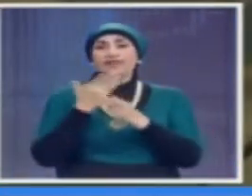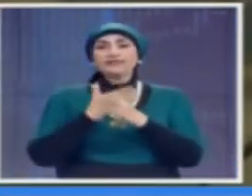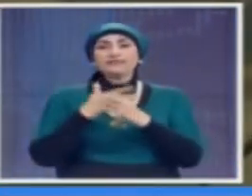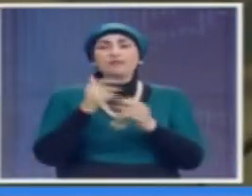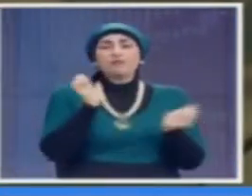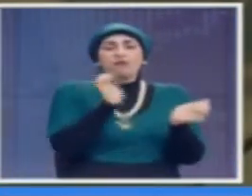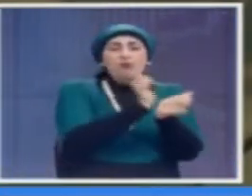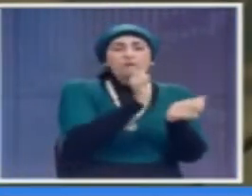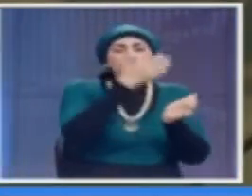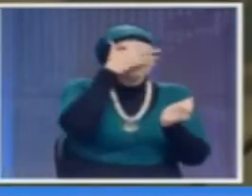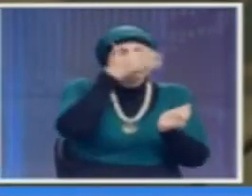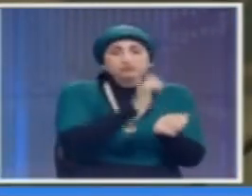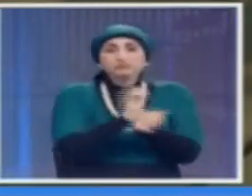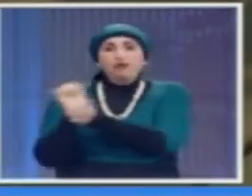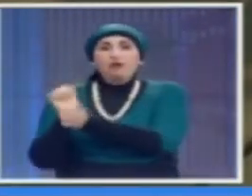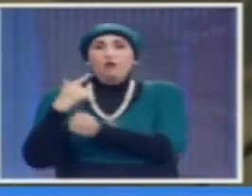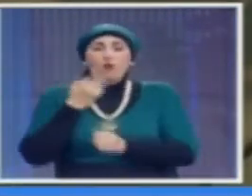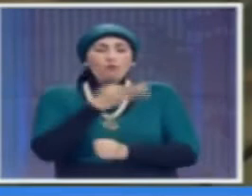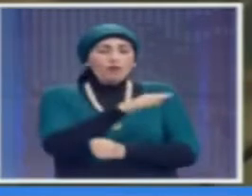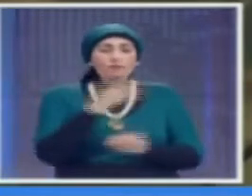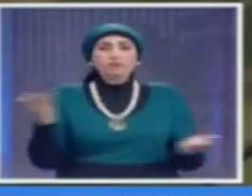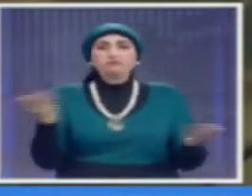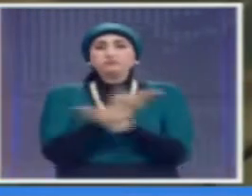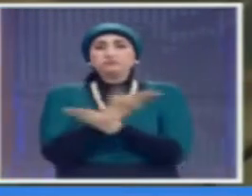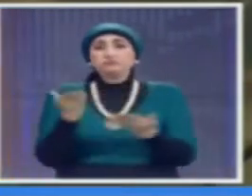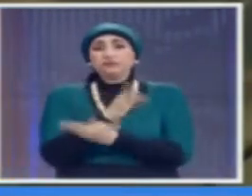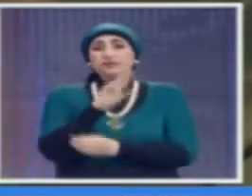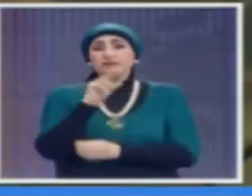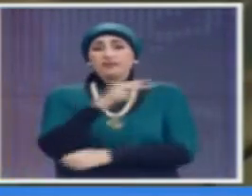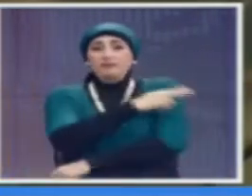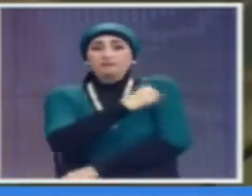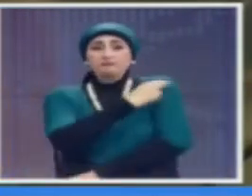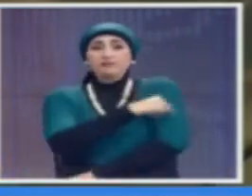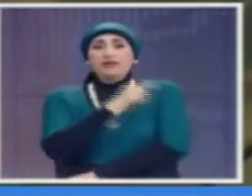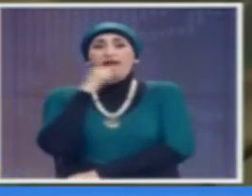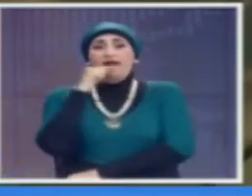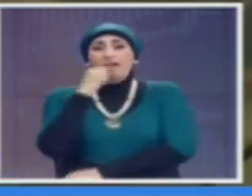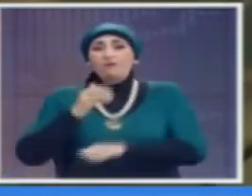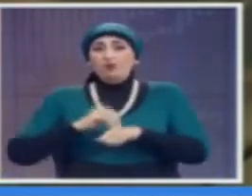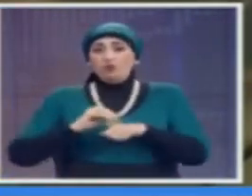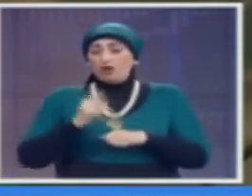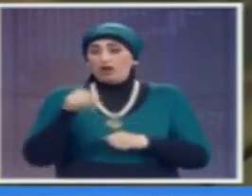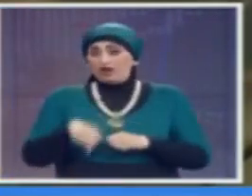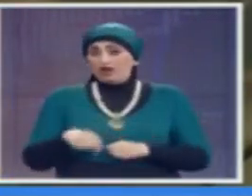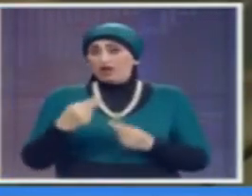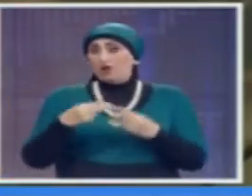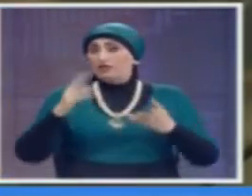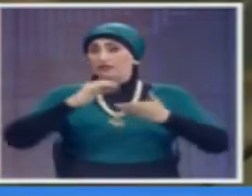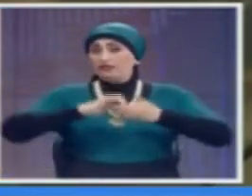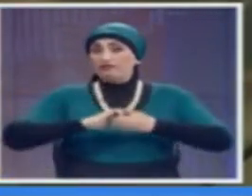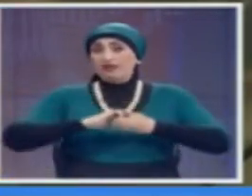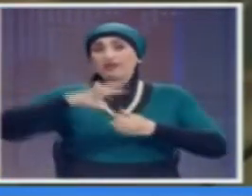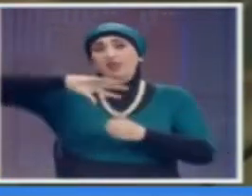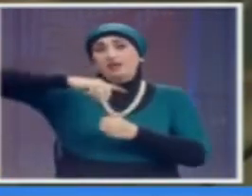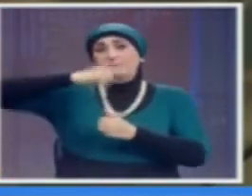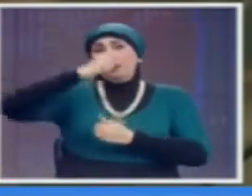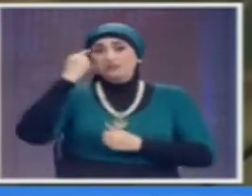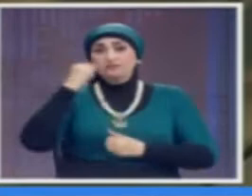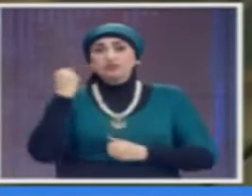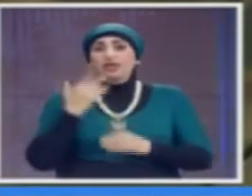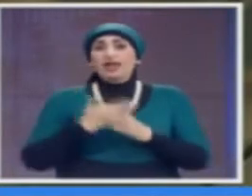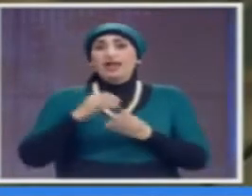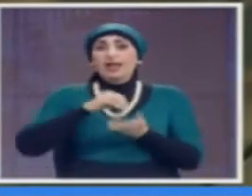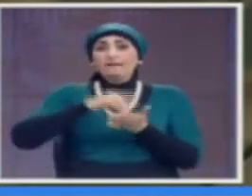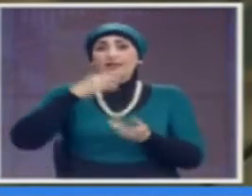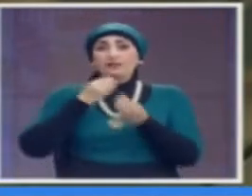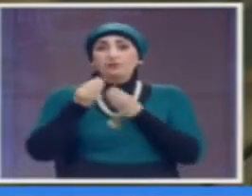لتبادل الأسرى وجثث القتلى بما يتوافق معايير لجنة الصليب الأحمر. هذا وقد اتفقت أرمينيا وأذربيجان